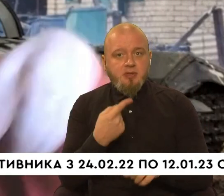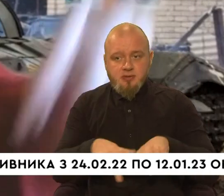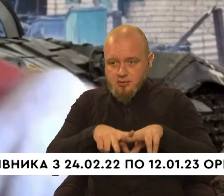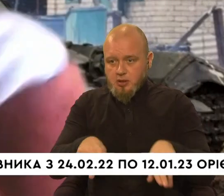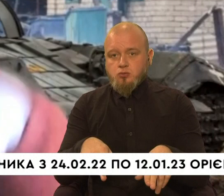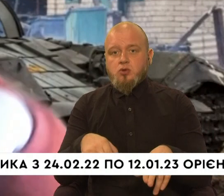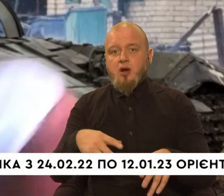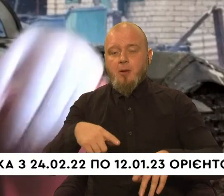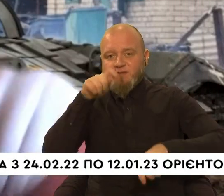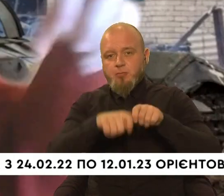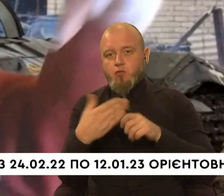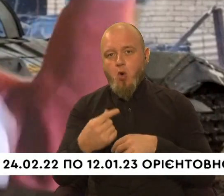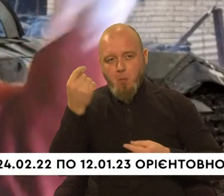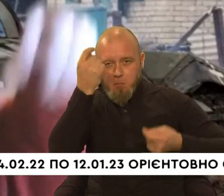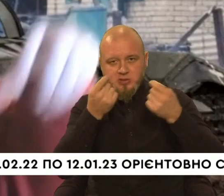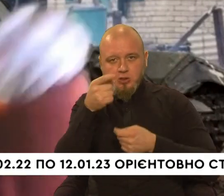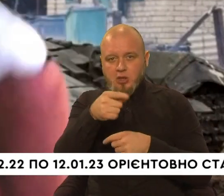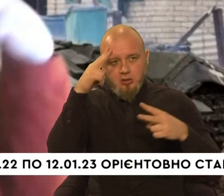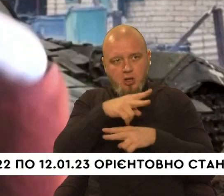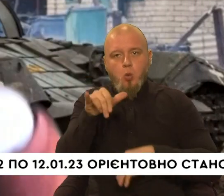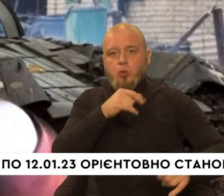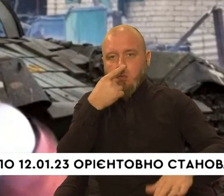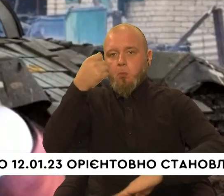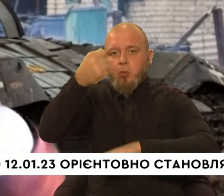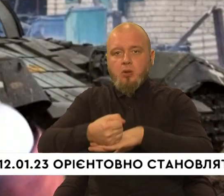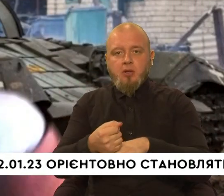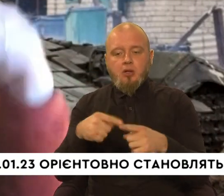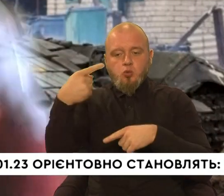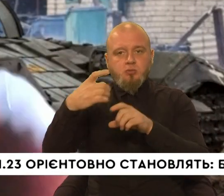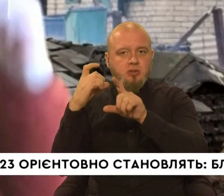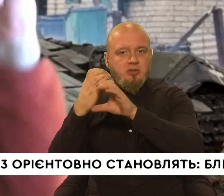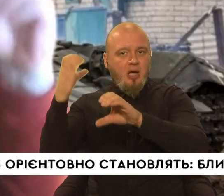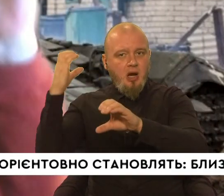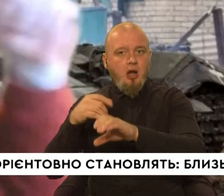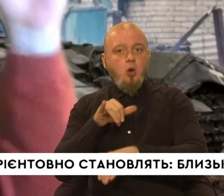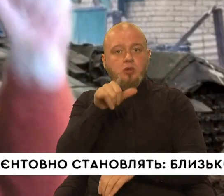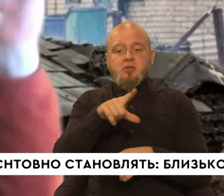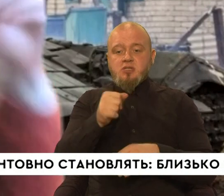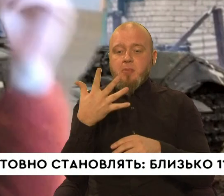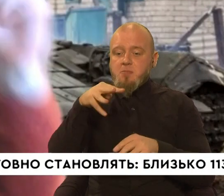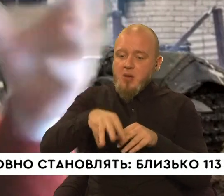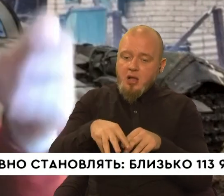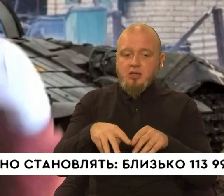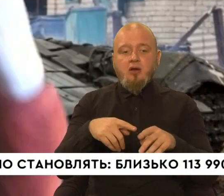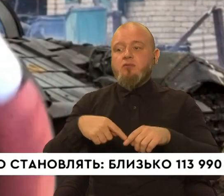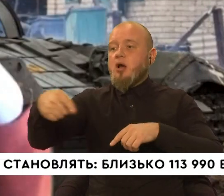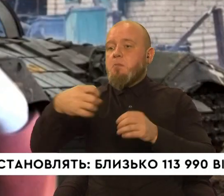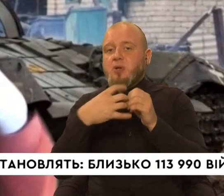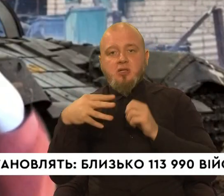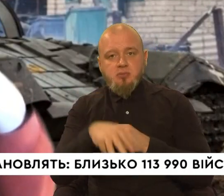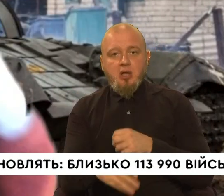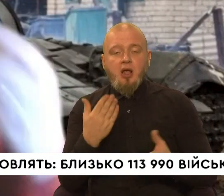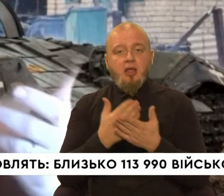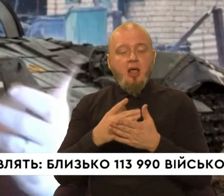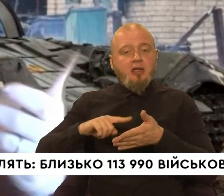також випробовує твою психіку. Бо ти не знаєш, куди потрапить наступний снаряд. В тебе, за 5 метрів від тебе, за 15. Тож є